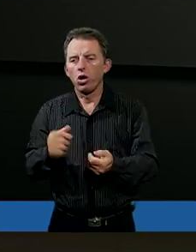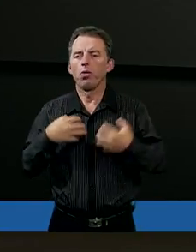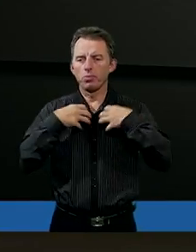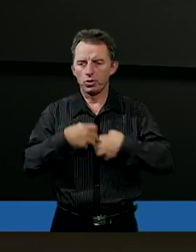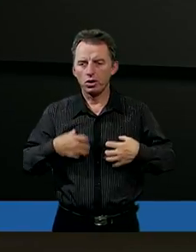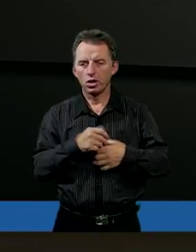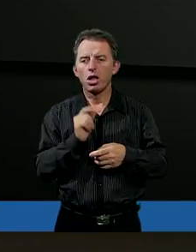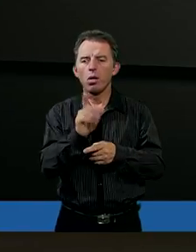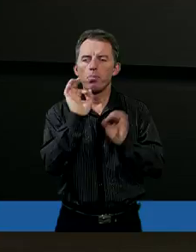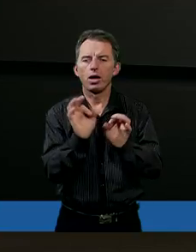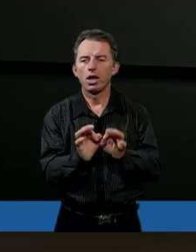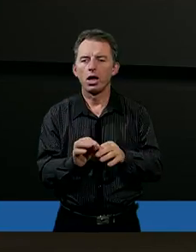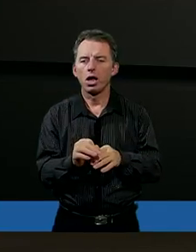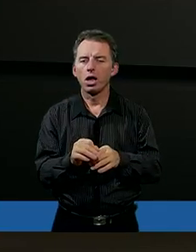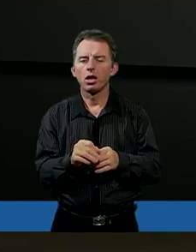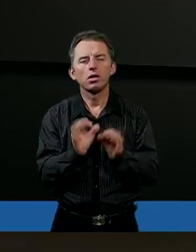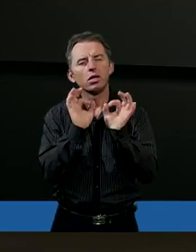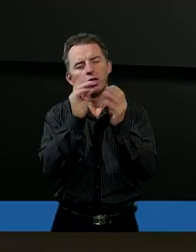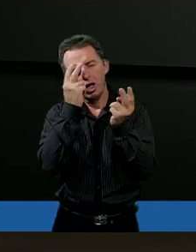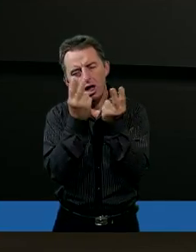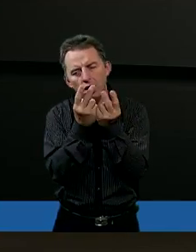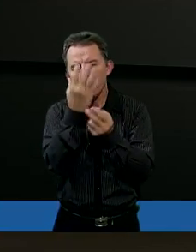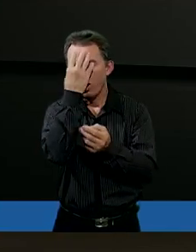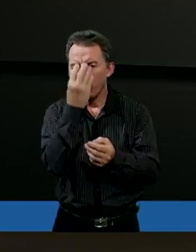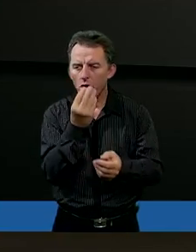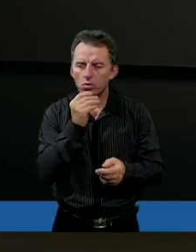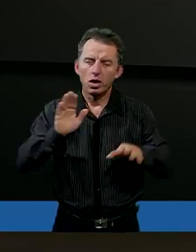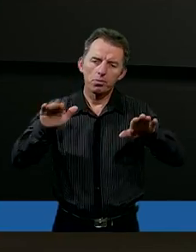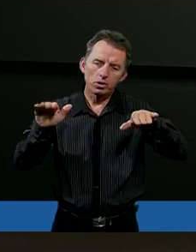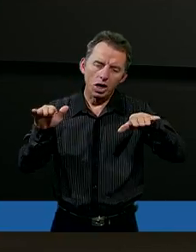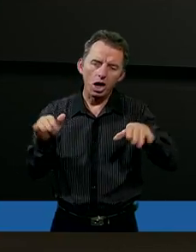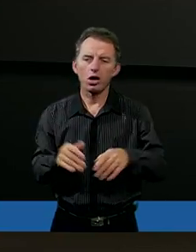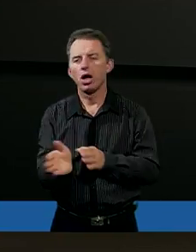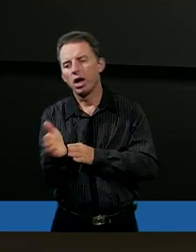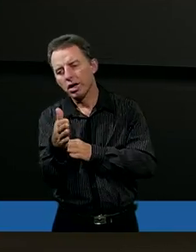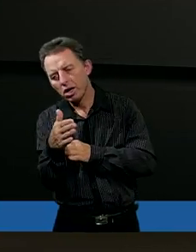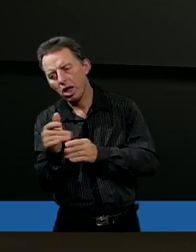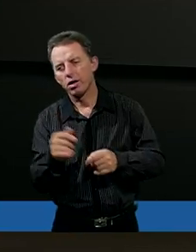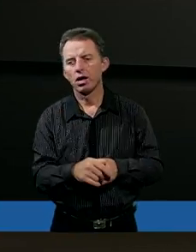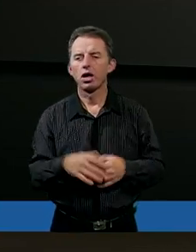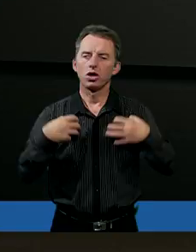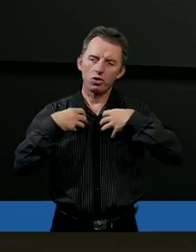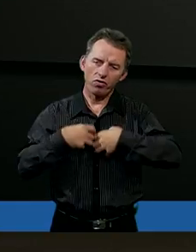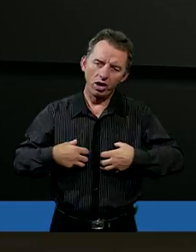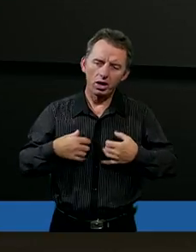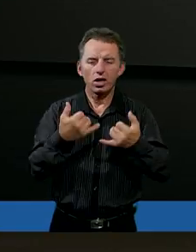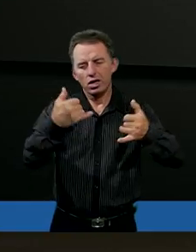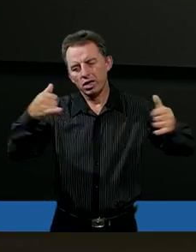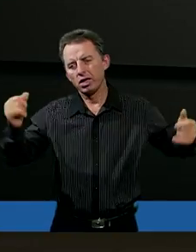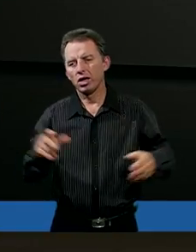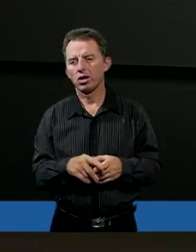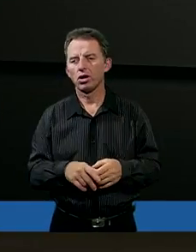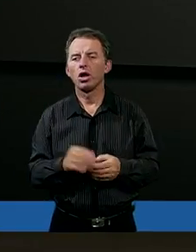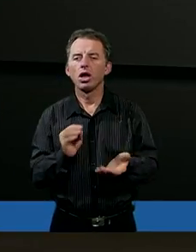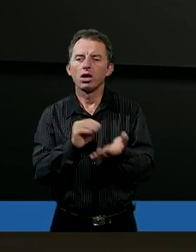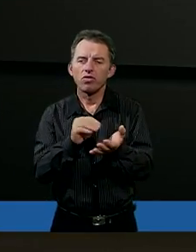tam się wyłoni taki bardzo idylliczny obraz pięknych ptaków, ryb, zwierząt, instynktu rodzinnego